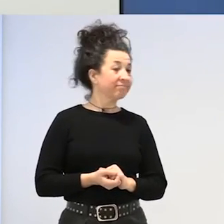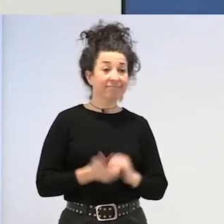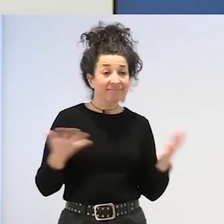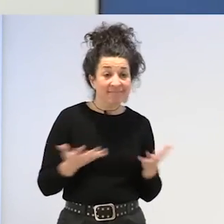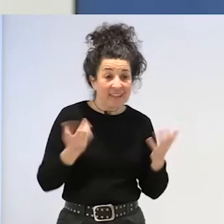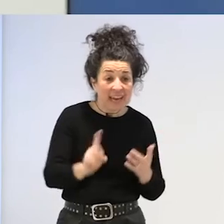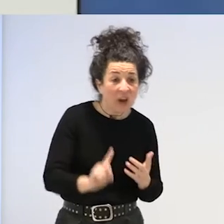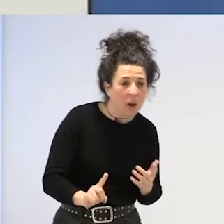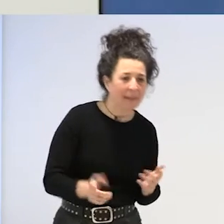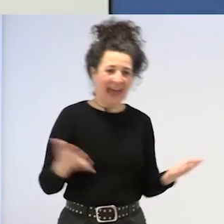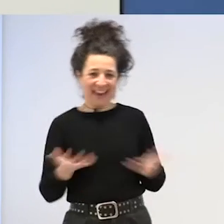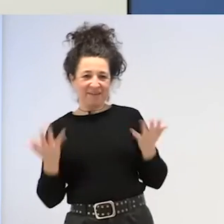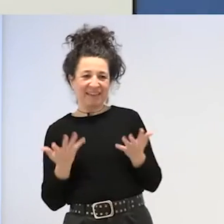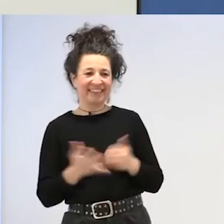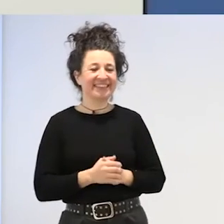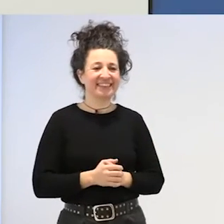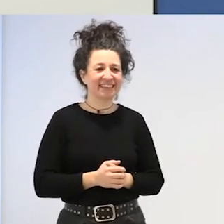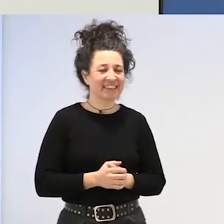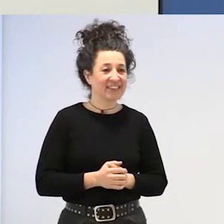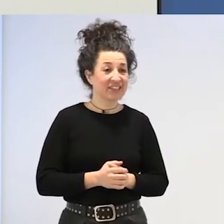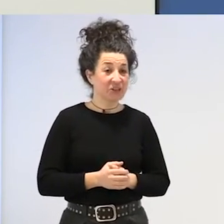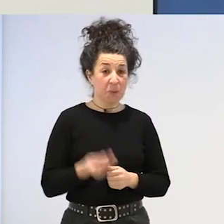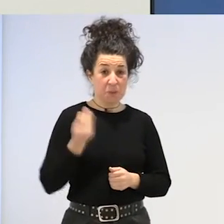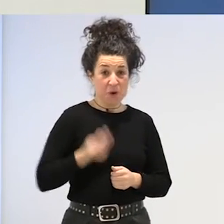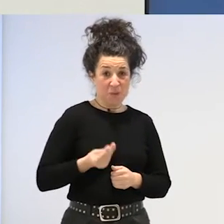Eta animatu. Oso onak dira.